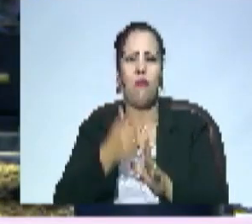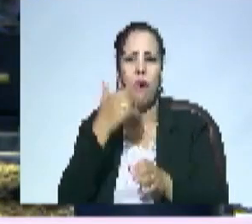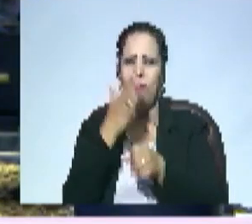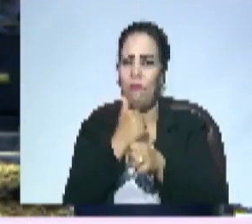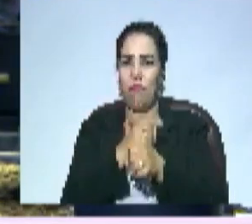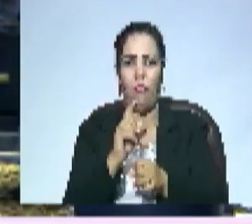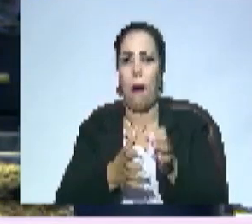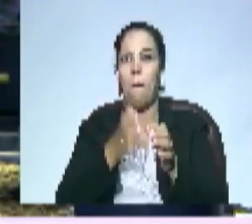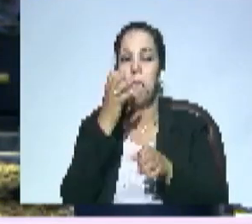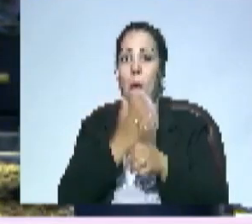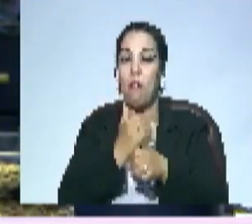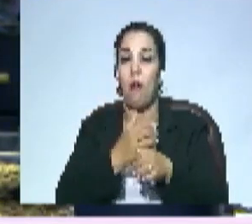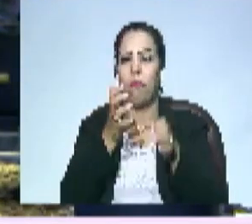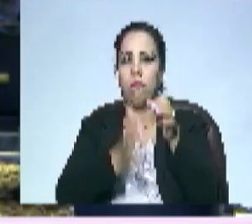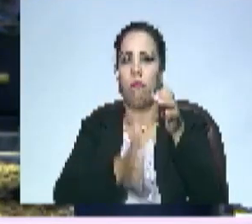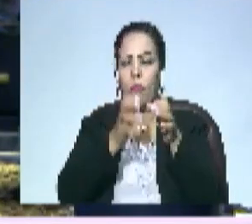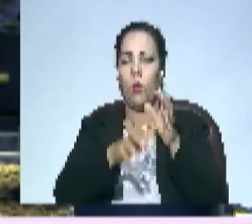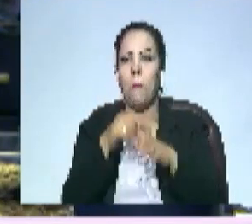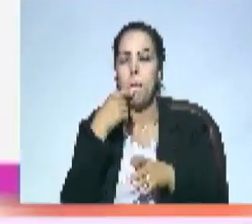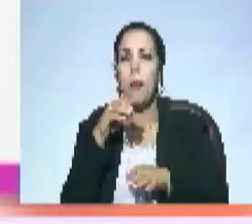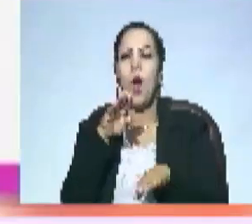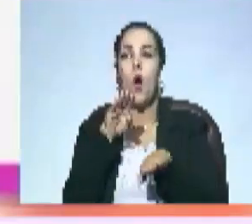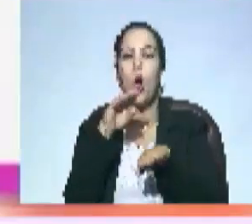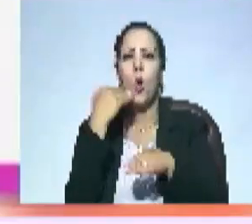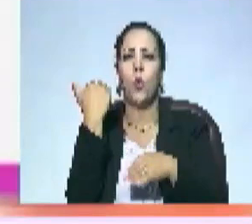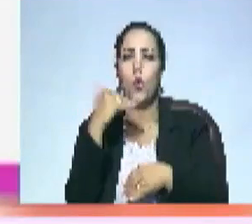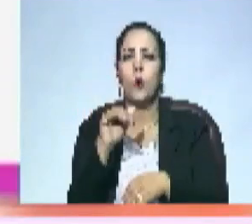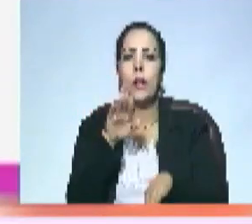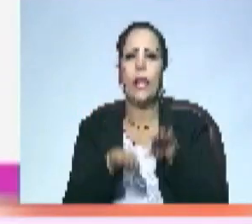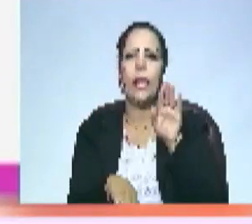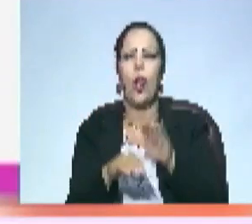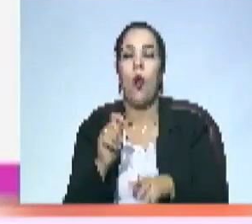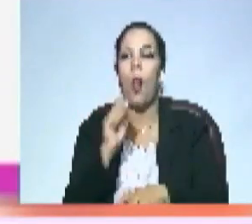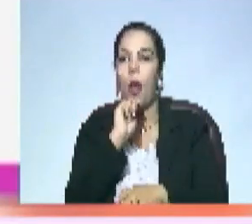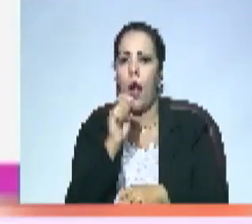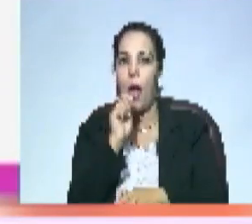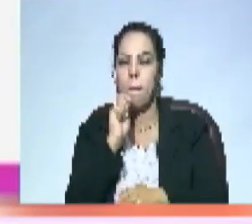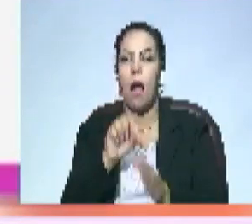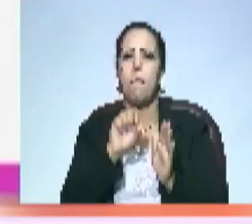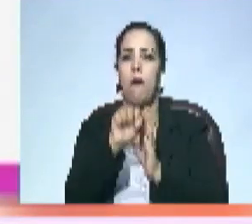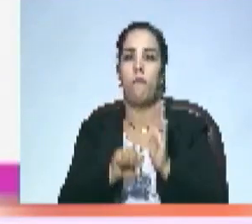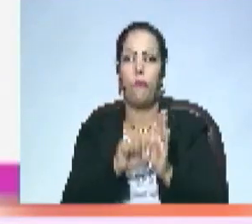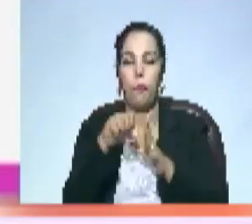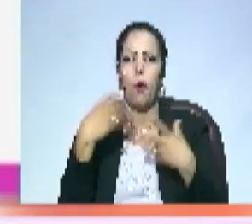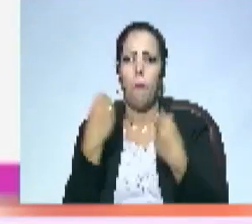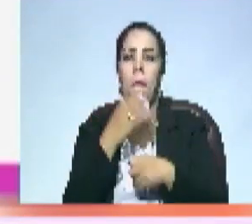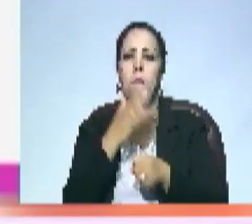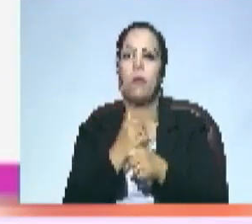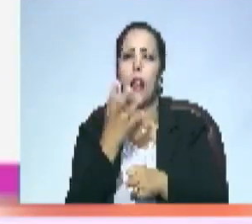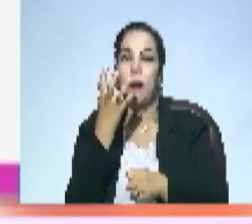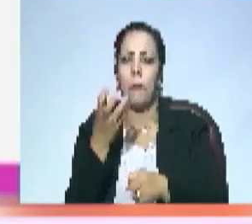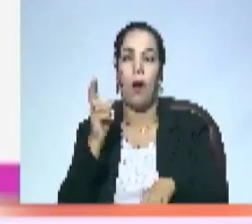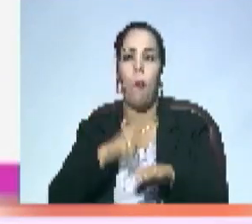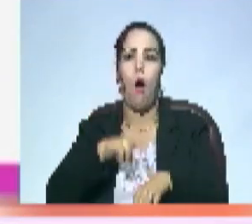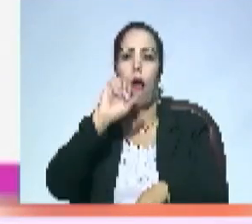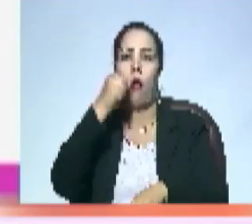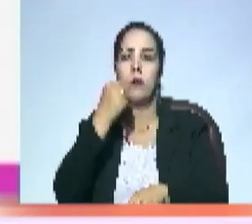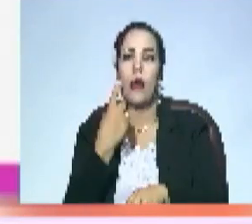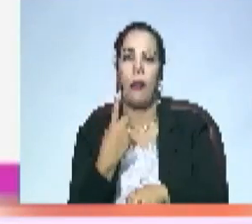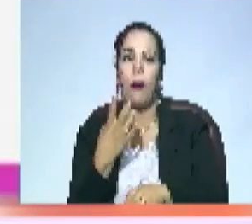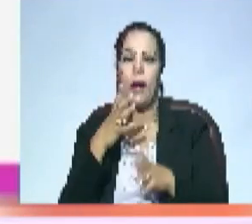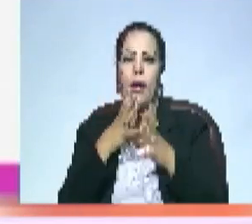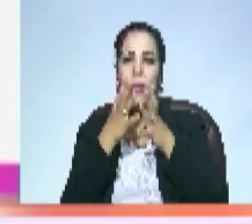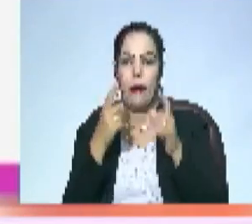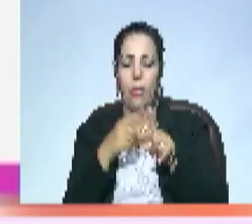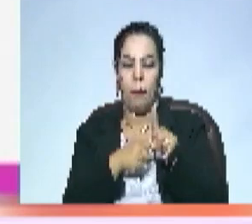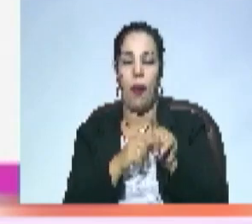المبشور بصلايه كبيره نص كيلو لحمه حلو كده نص كيلو لحمه مفرومه بصلايه كبيره جزرايه كبيره